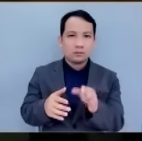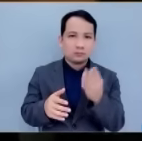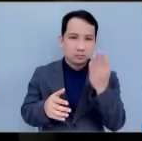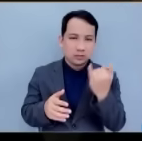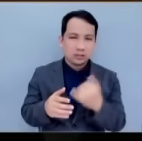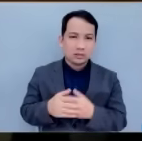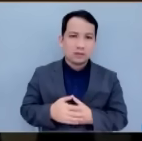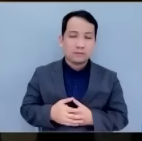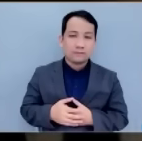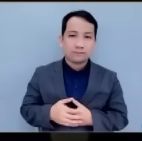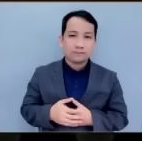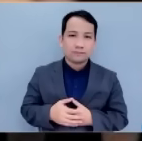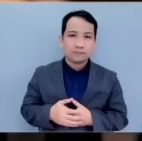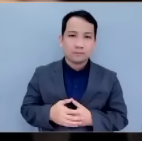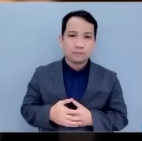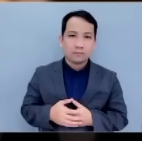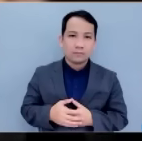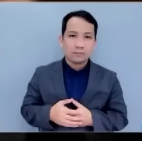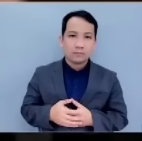na lang nito.